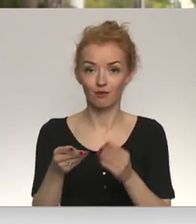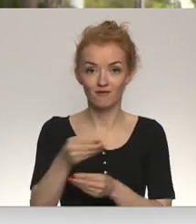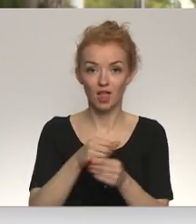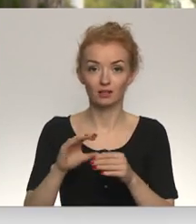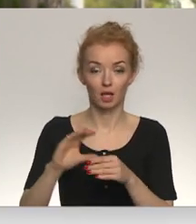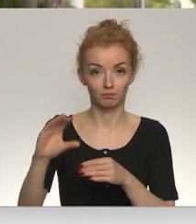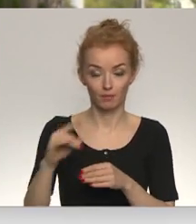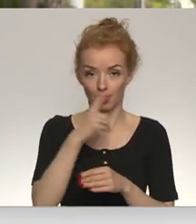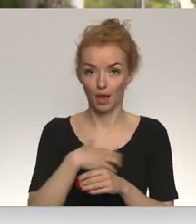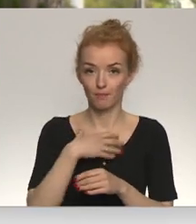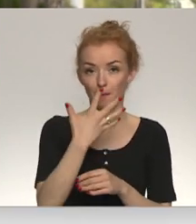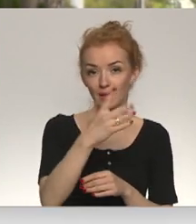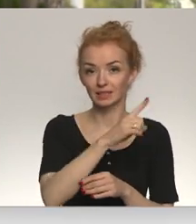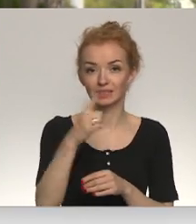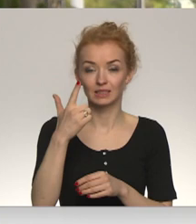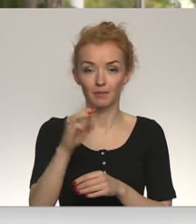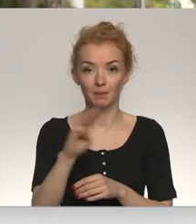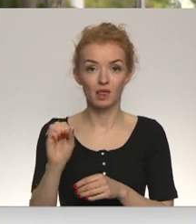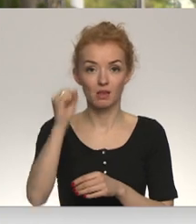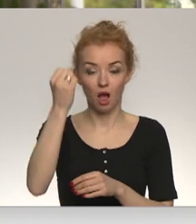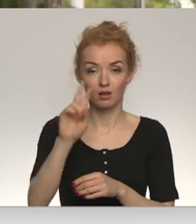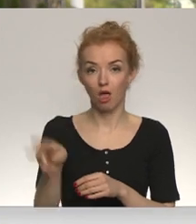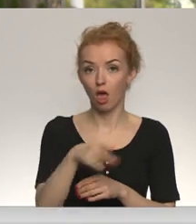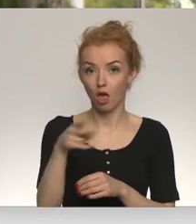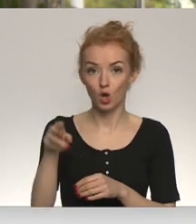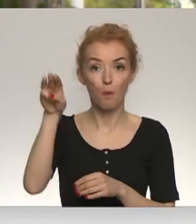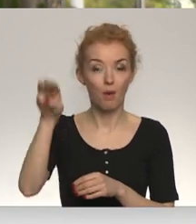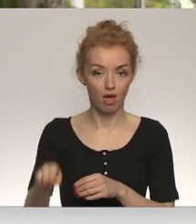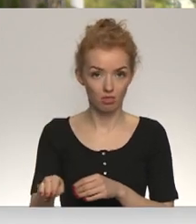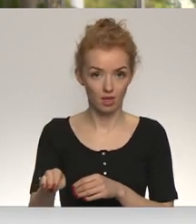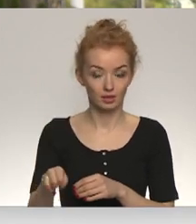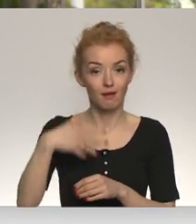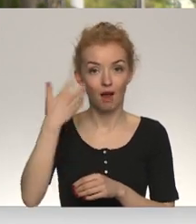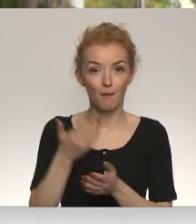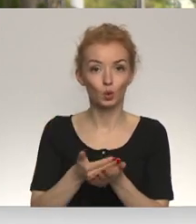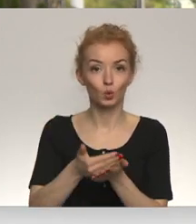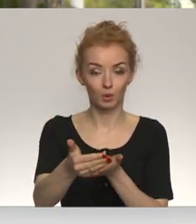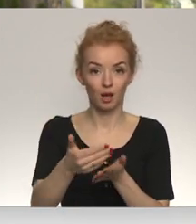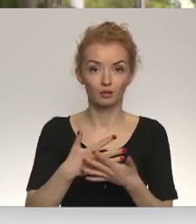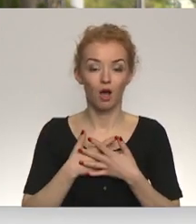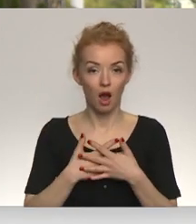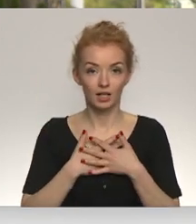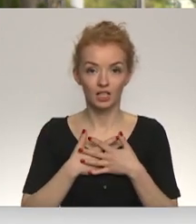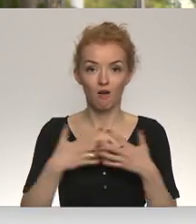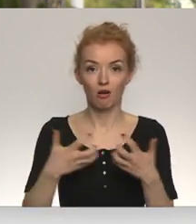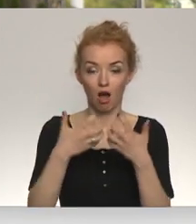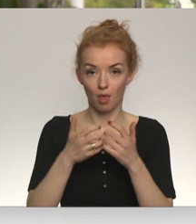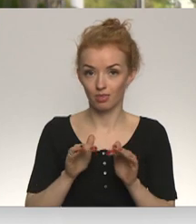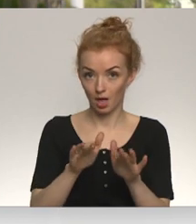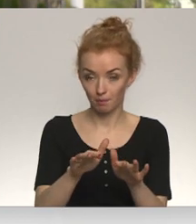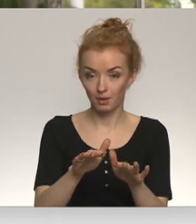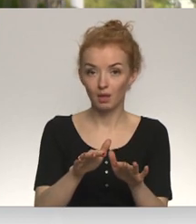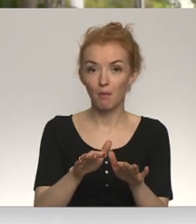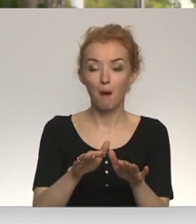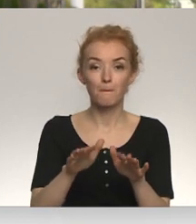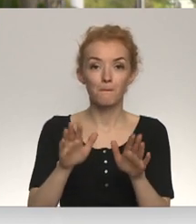apmēram 5 līdz 7 miljārdi eiro mēnesī, kamēr turpinās aktīvā kara darbība, nu, kas